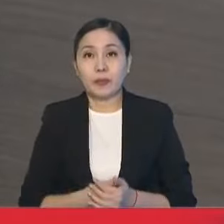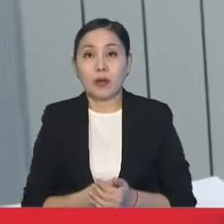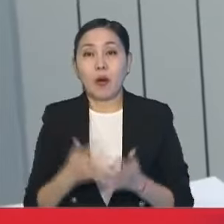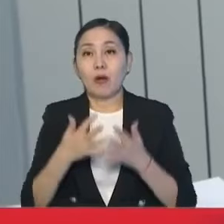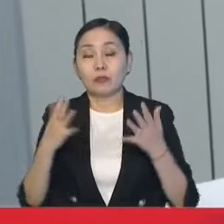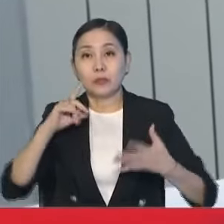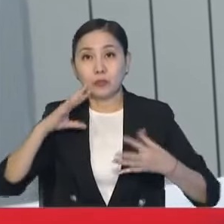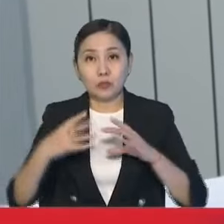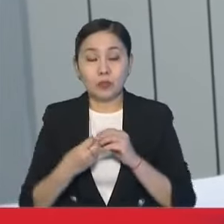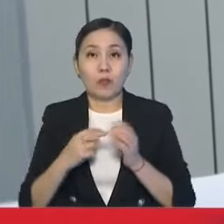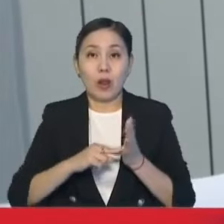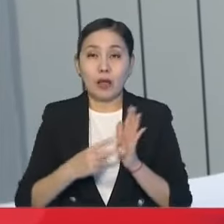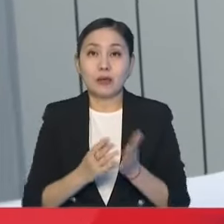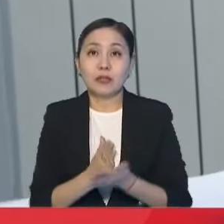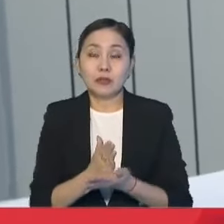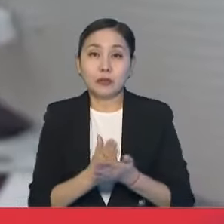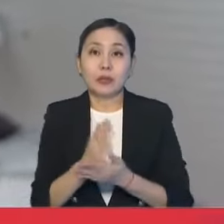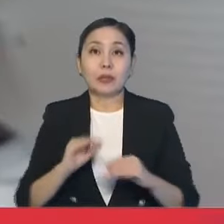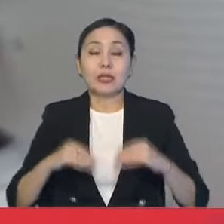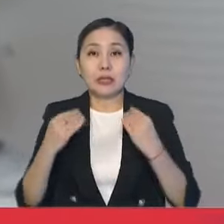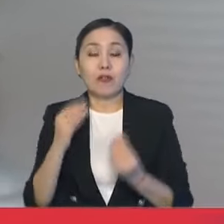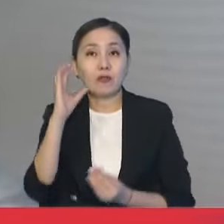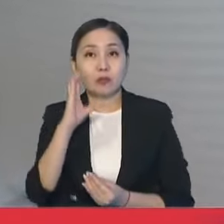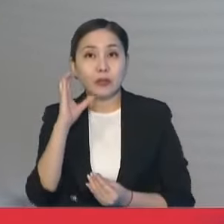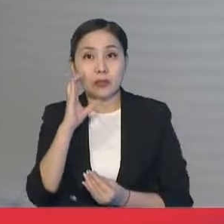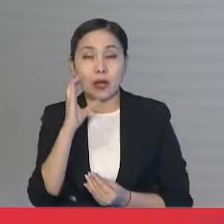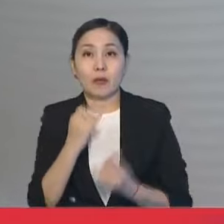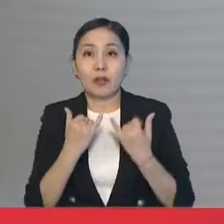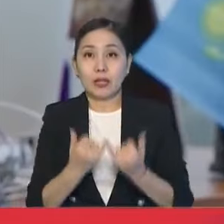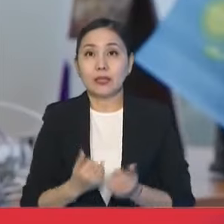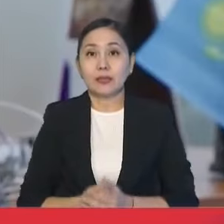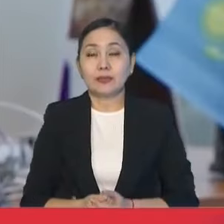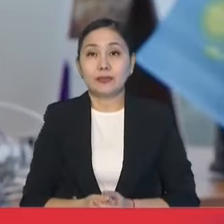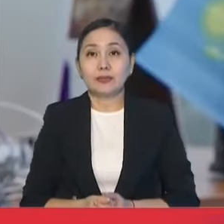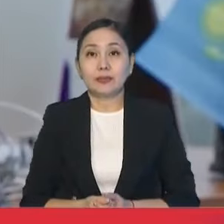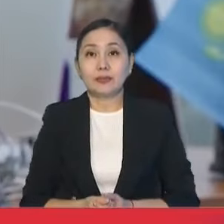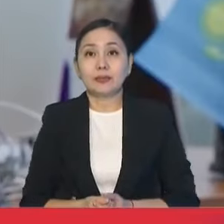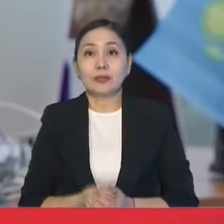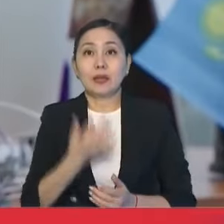высокой результативности в этом плане послужили предоставляемые в Узбекистане преференции.